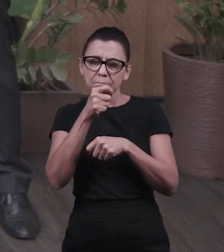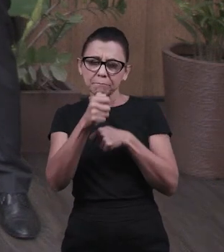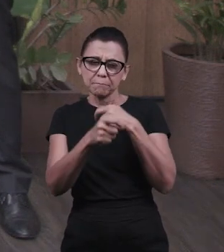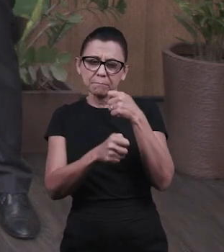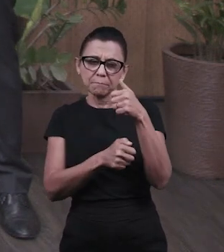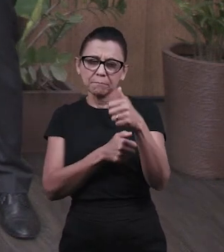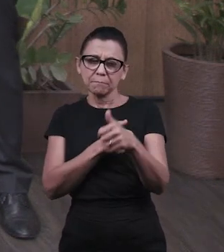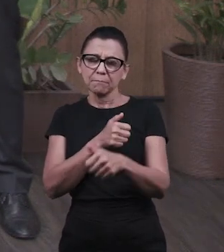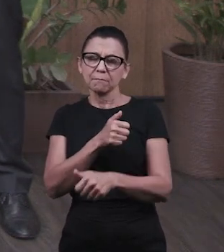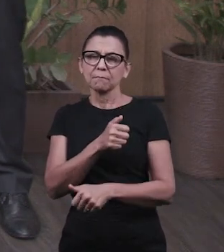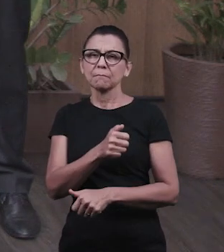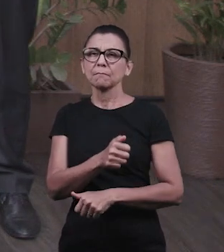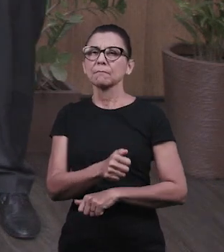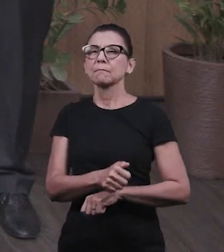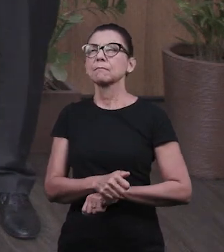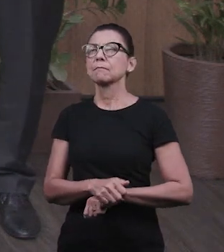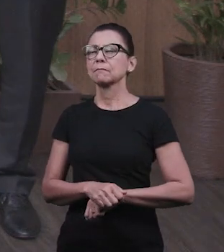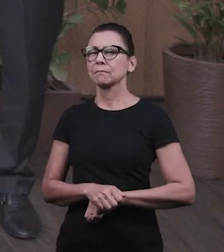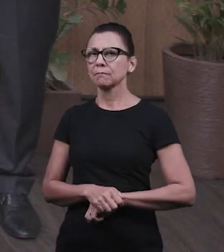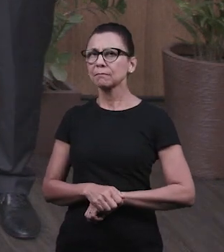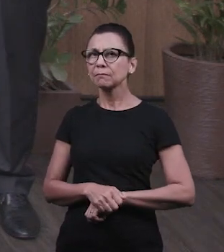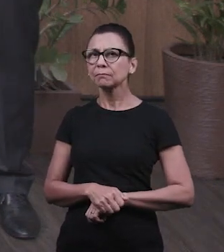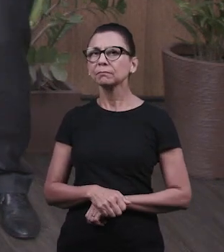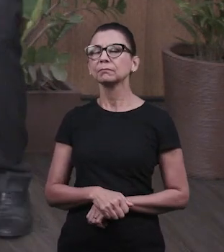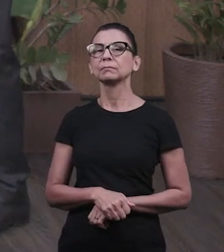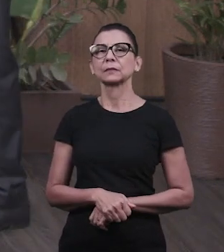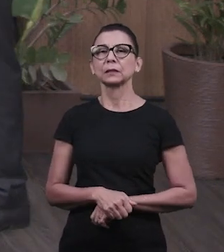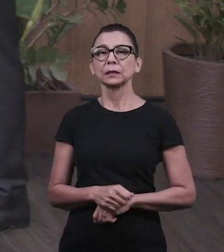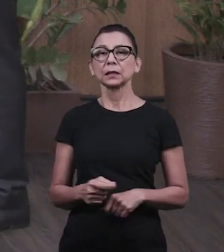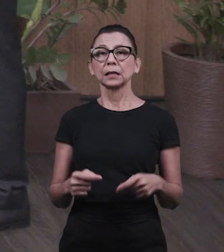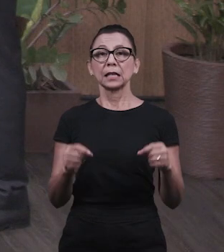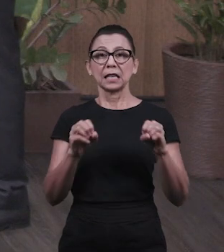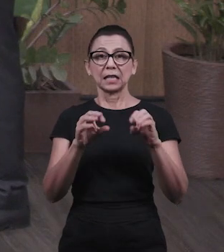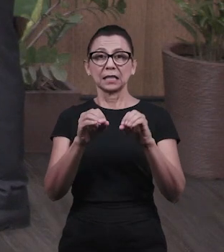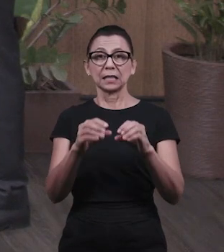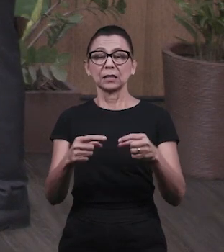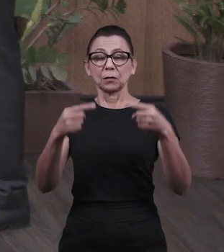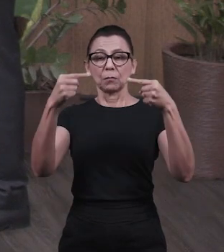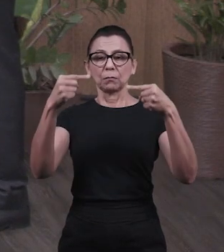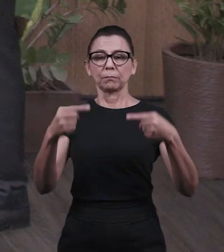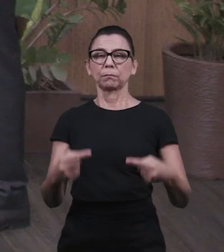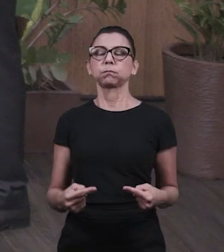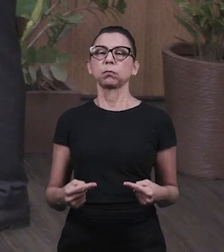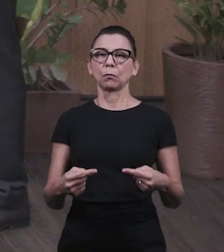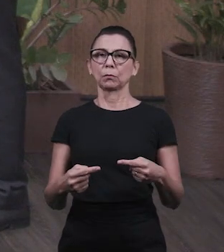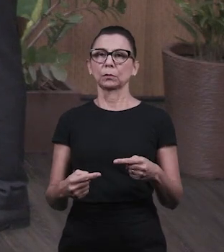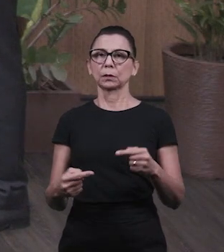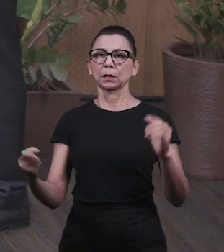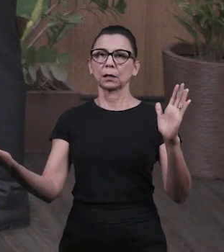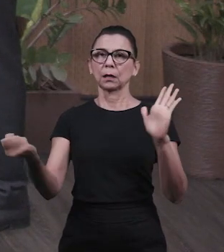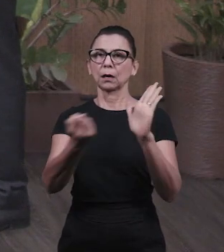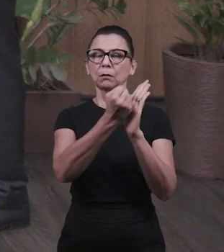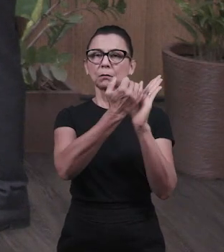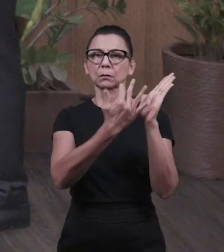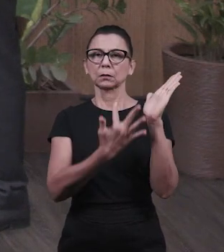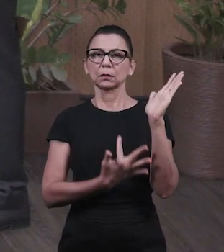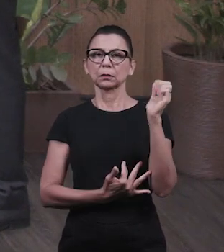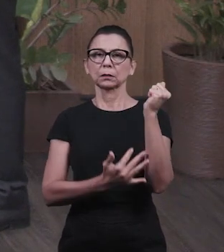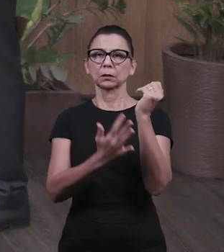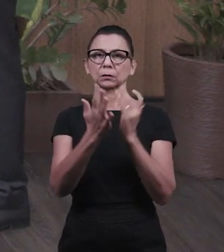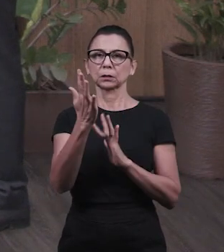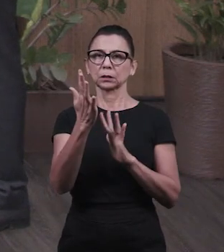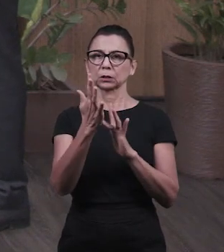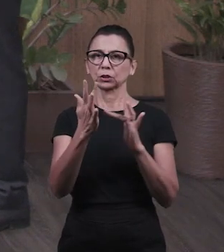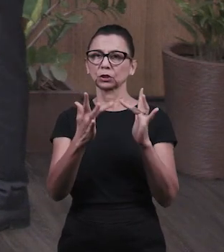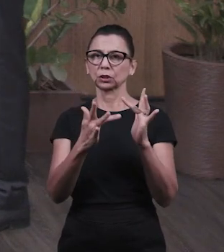хотят противостоять учениям, которые противостоят учениям о крови Иисуса